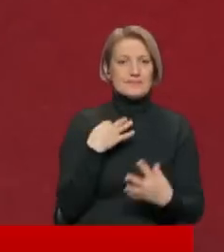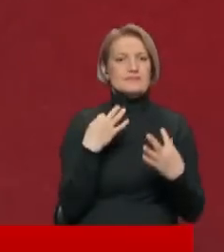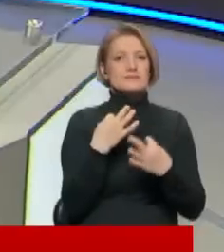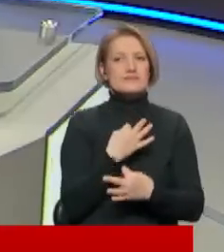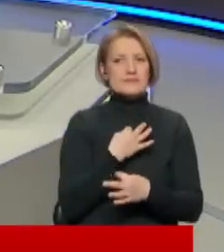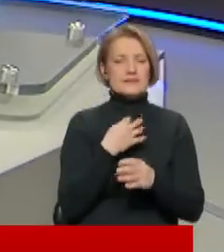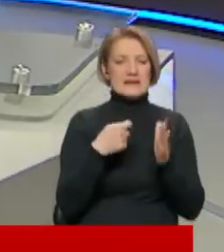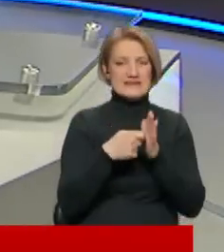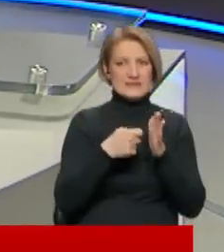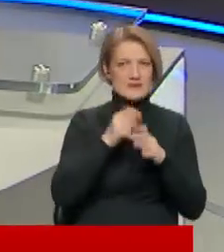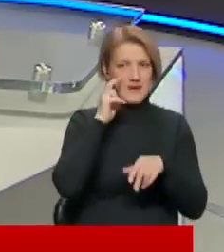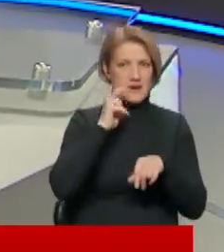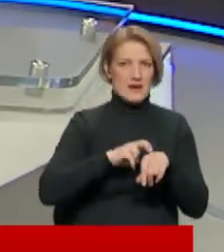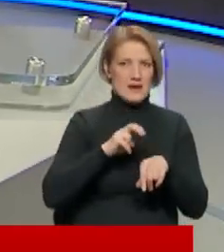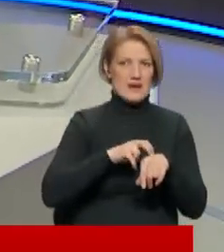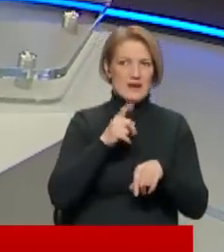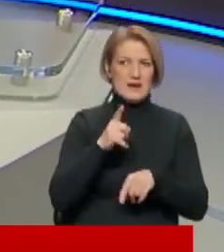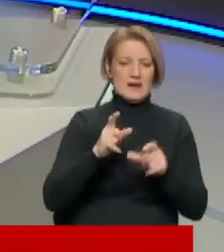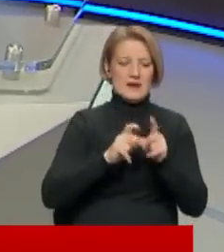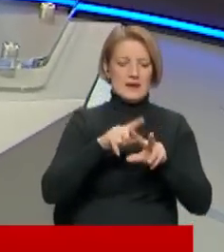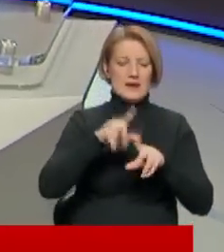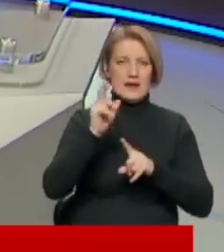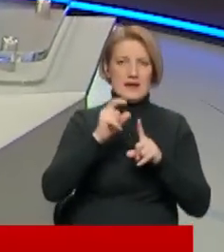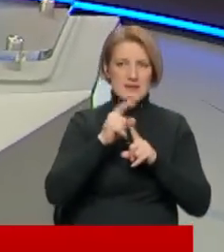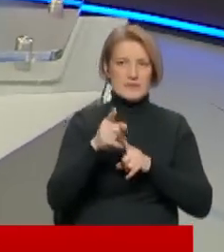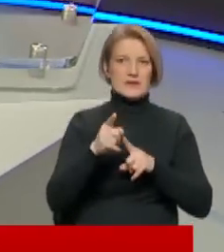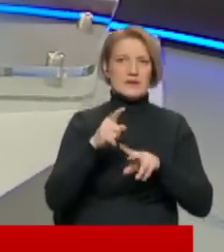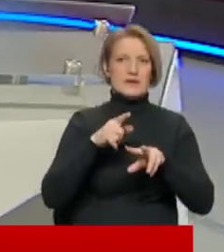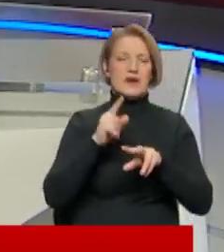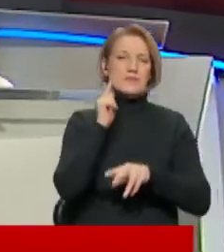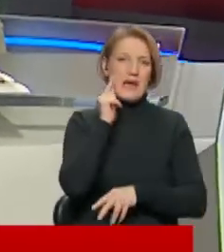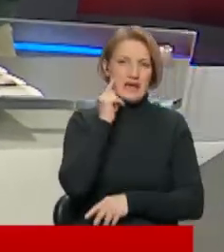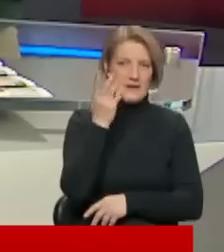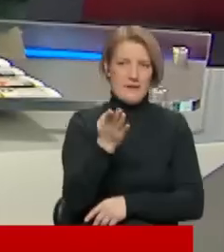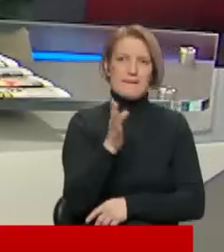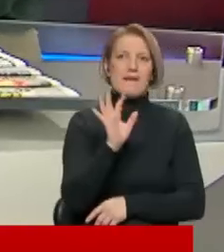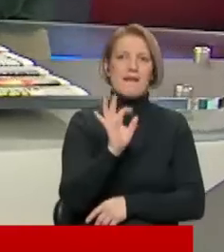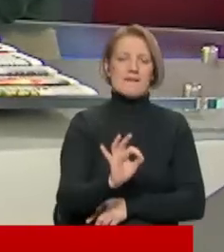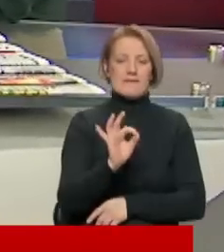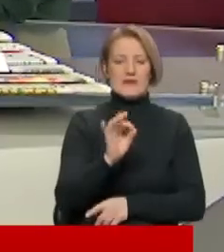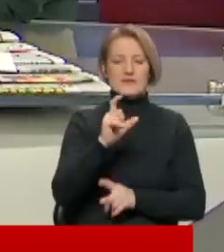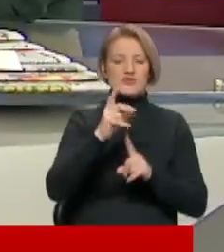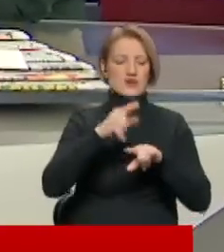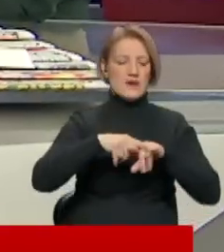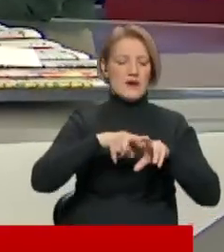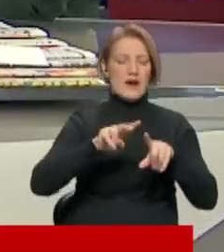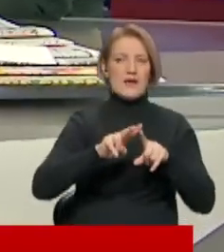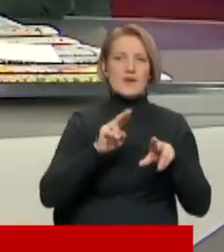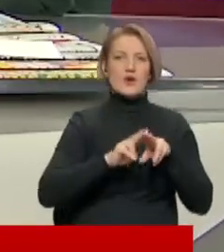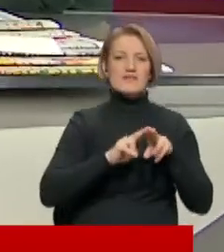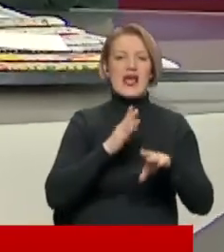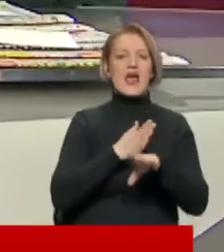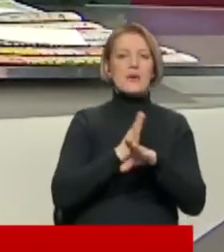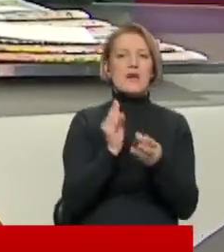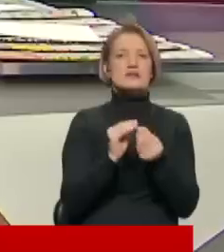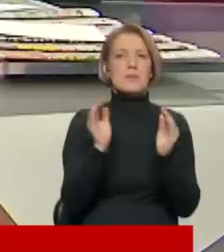ismini bir hatırlatırsan Galip Aykaç garip garip Galip Bey ve hemen Jean koli var ekmeğe zam